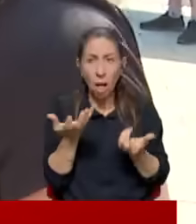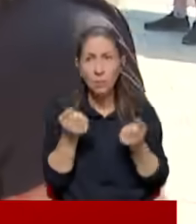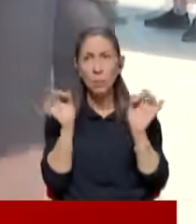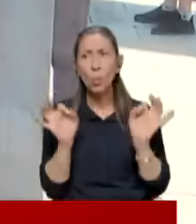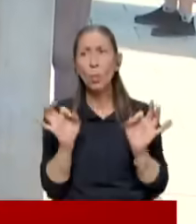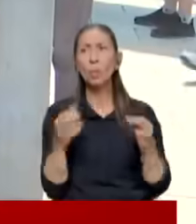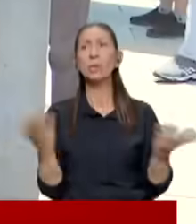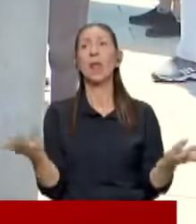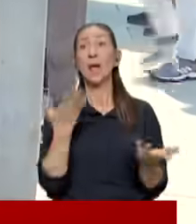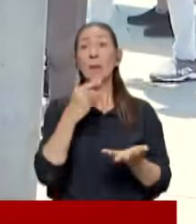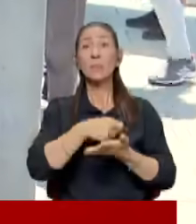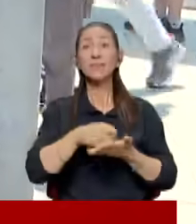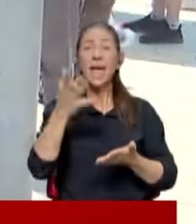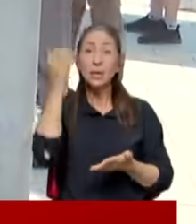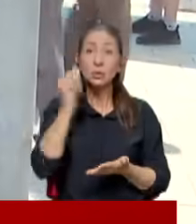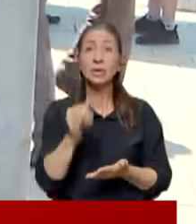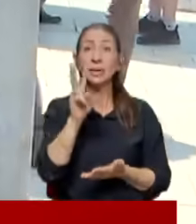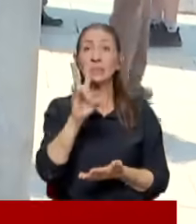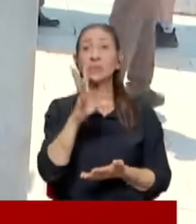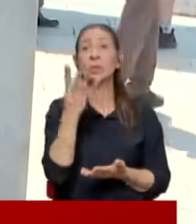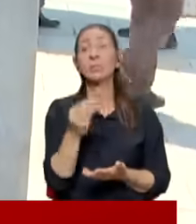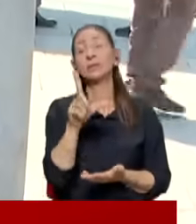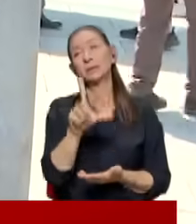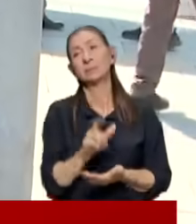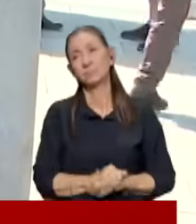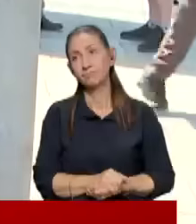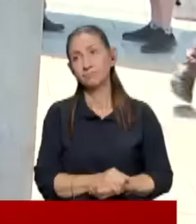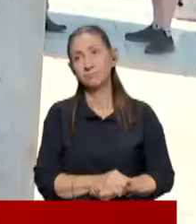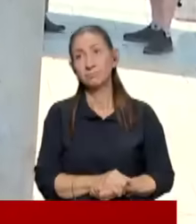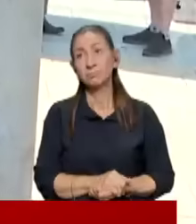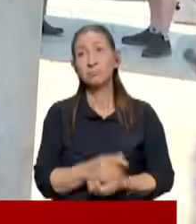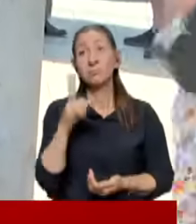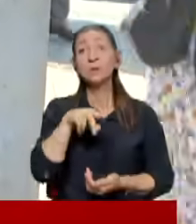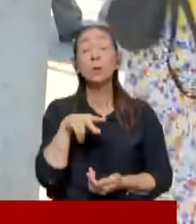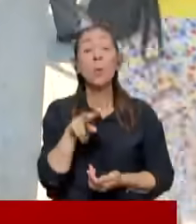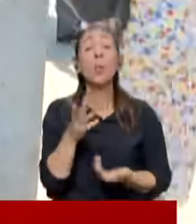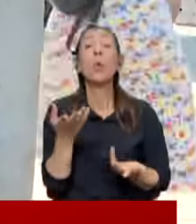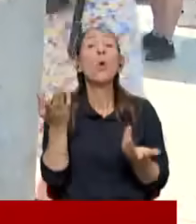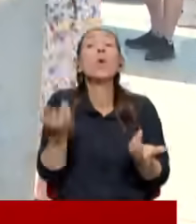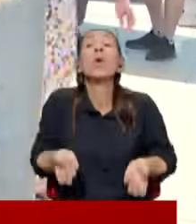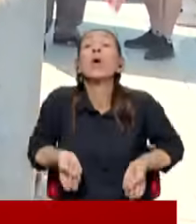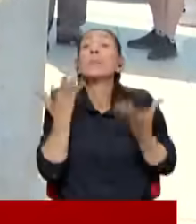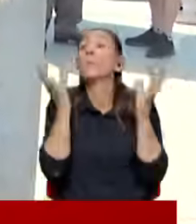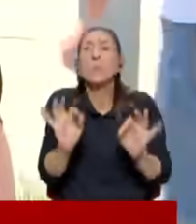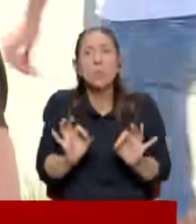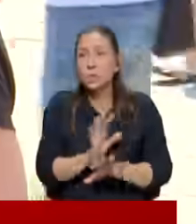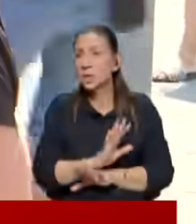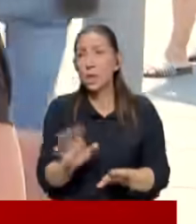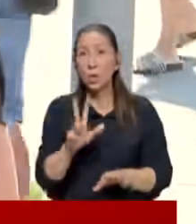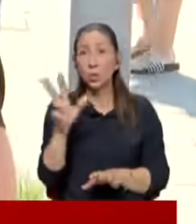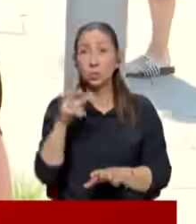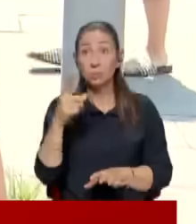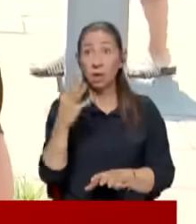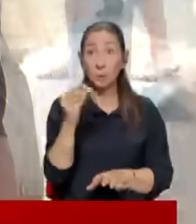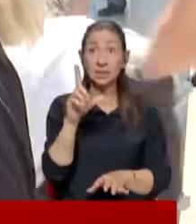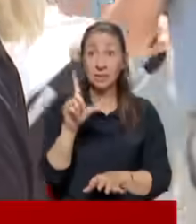almamız mümkün değil. Emekli maaşı en azından 25 milyon almalı şu an için. Belki yetmesi mümkün değil. 30 bin